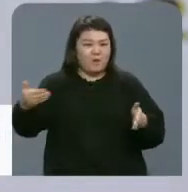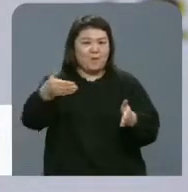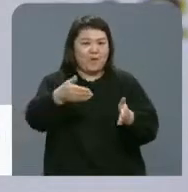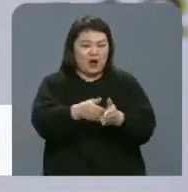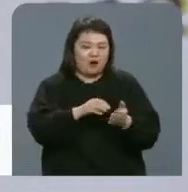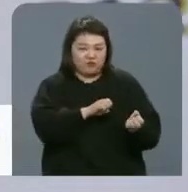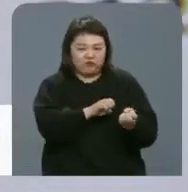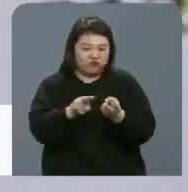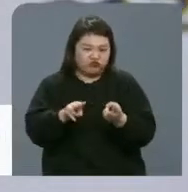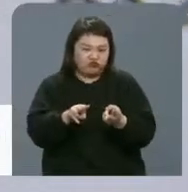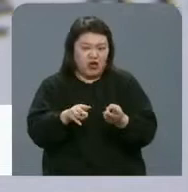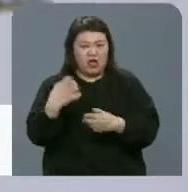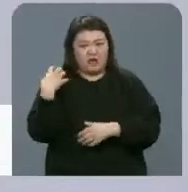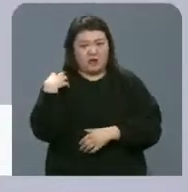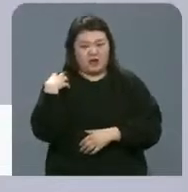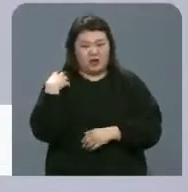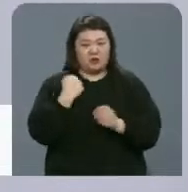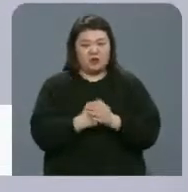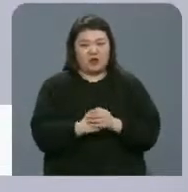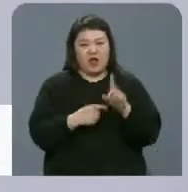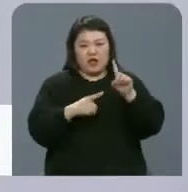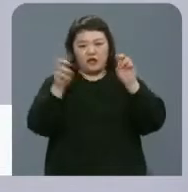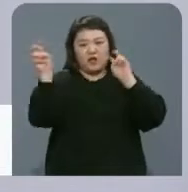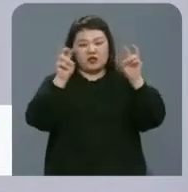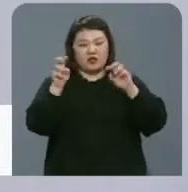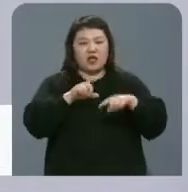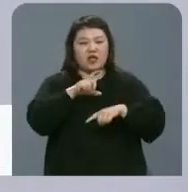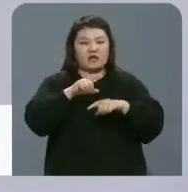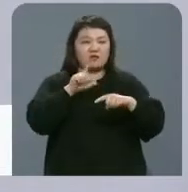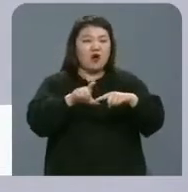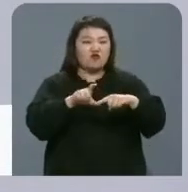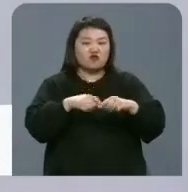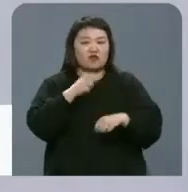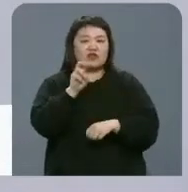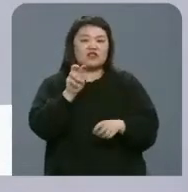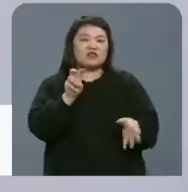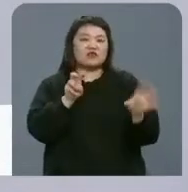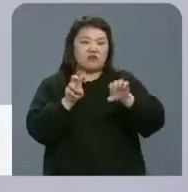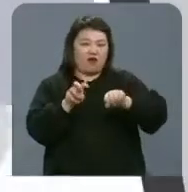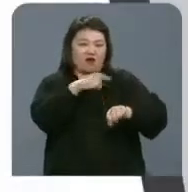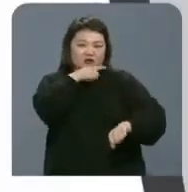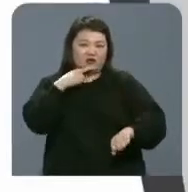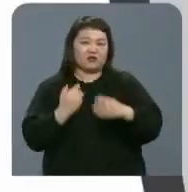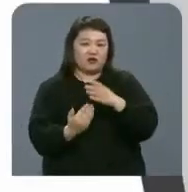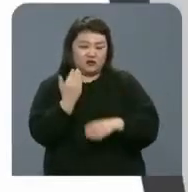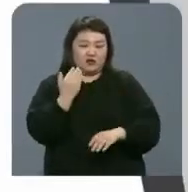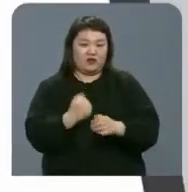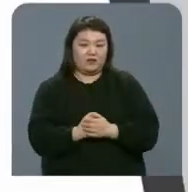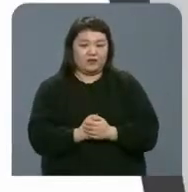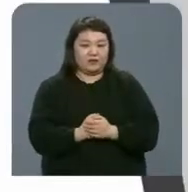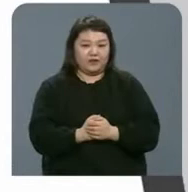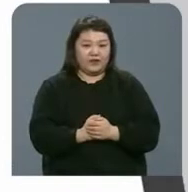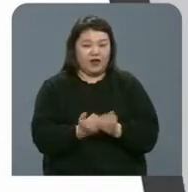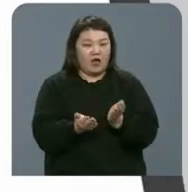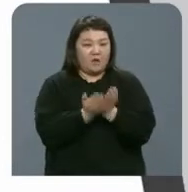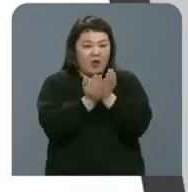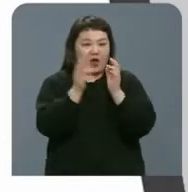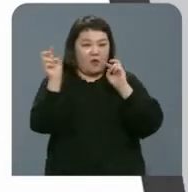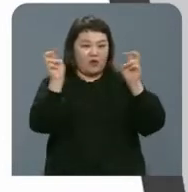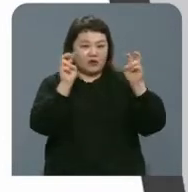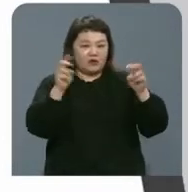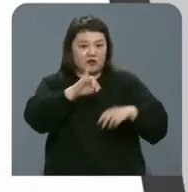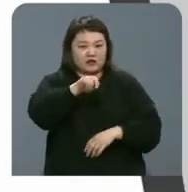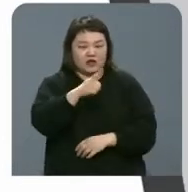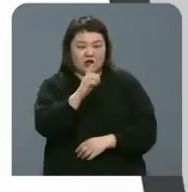운송을 맡다 보니 업체 당 연평균 20억원 가량의 적자를 호소합니다 선사들은 제주도 개발